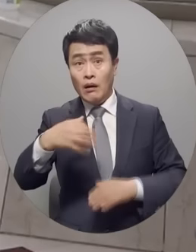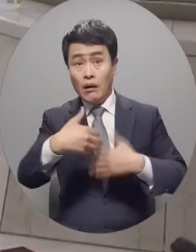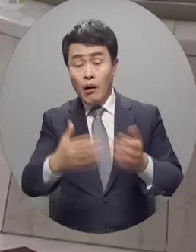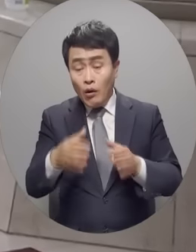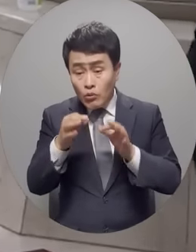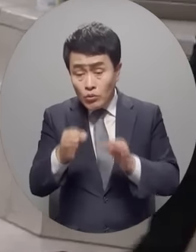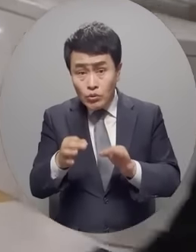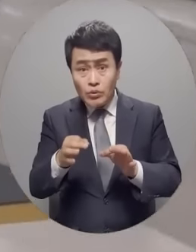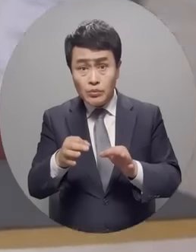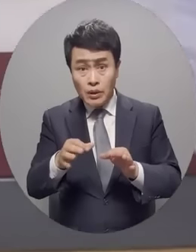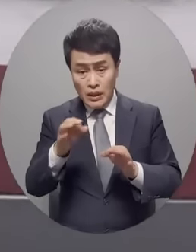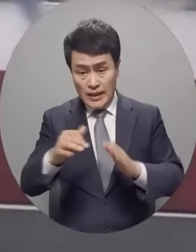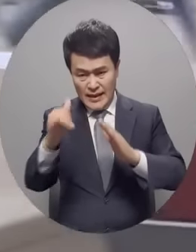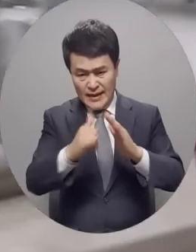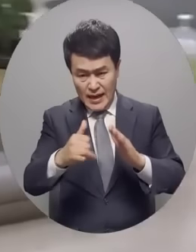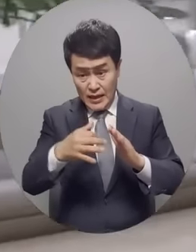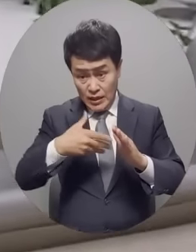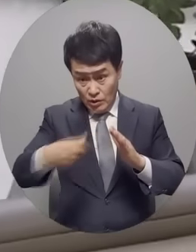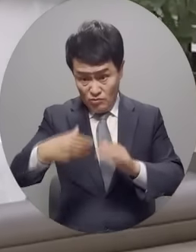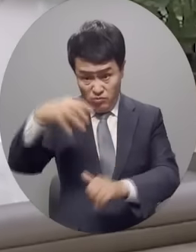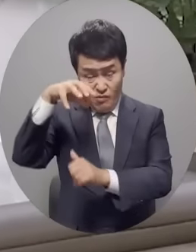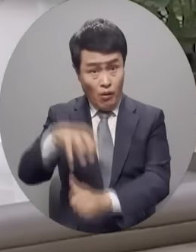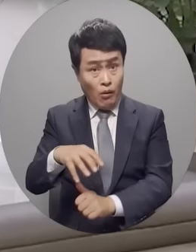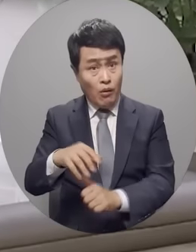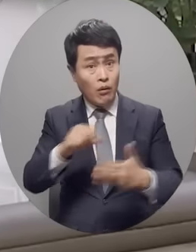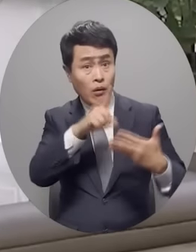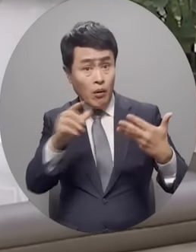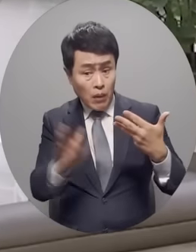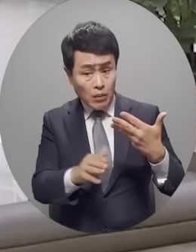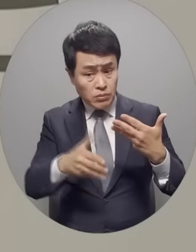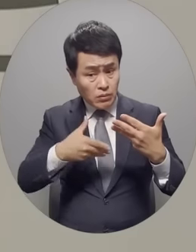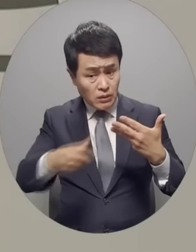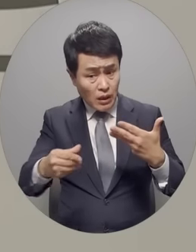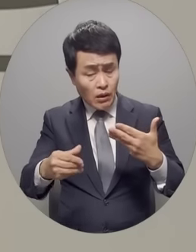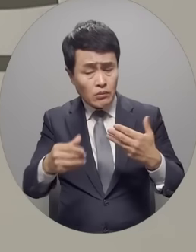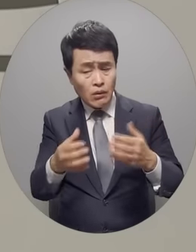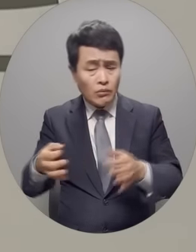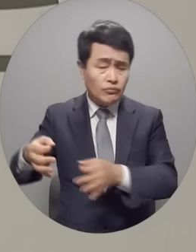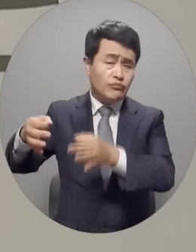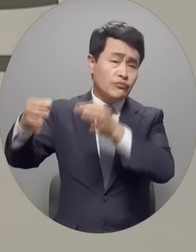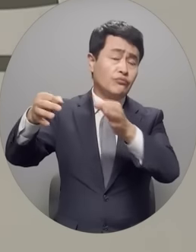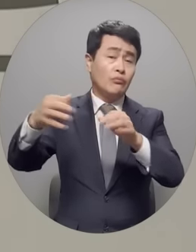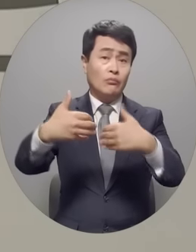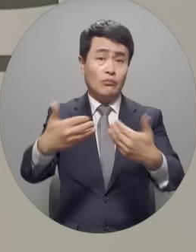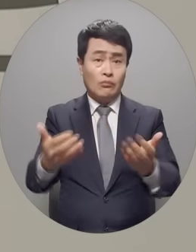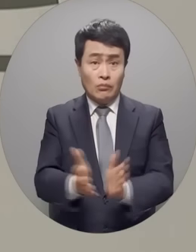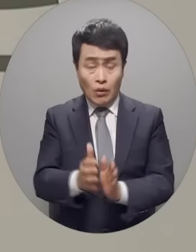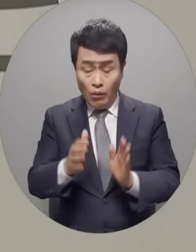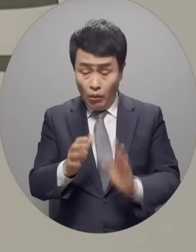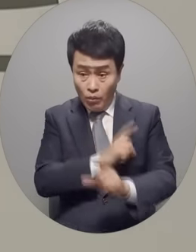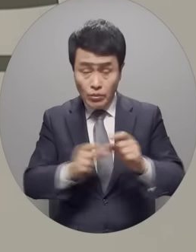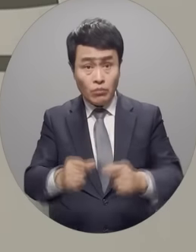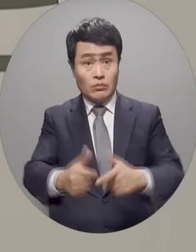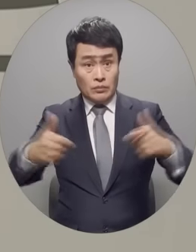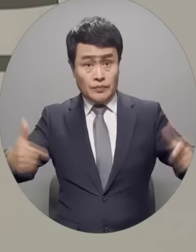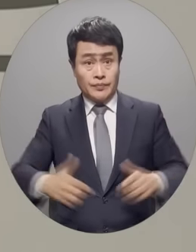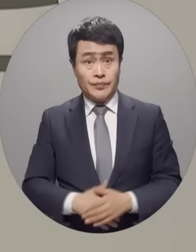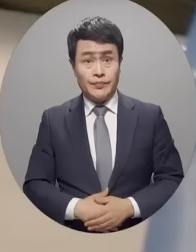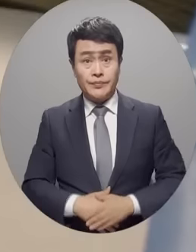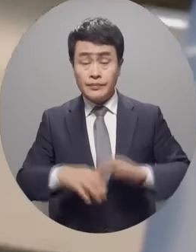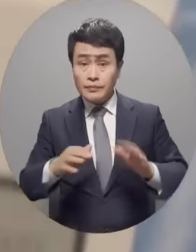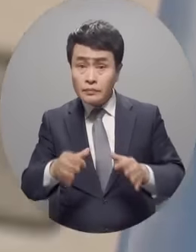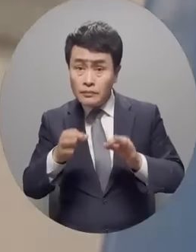금융당국의 가계대출 억제 기조에 맞춰 8월부터 대출금리를 연달아 올리면서 예대금리 차이도 확대됐습니다.